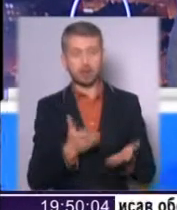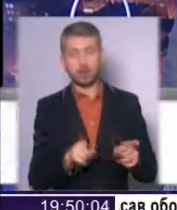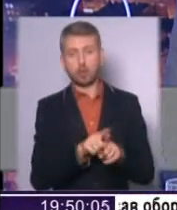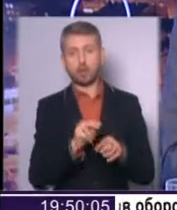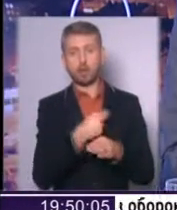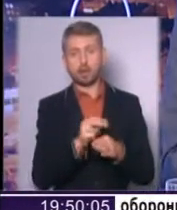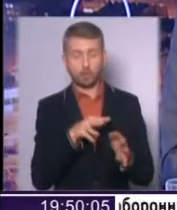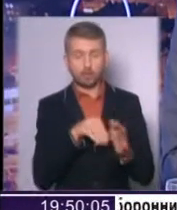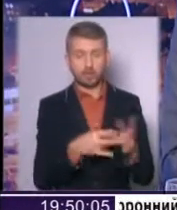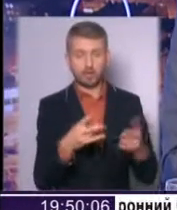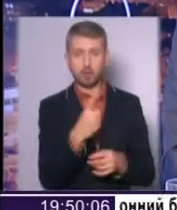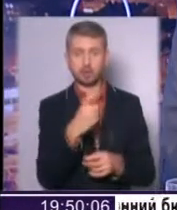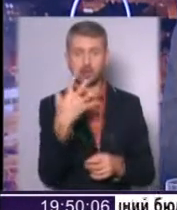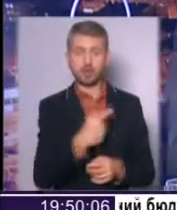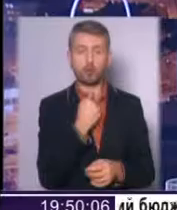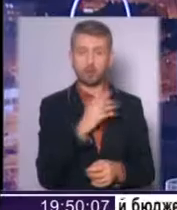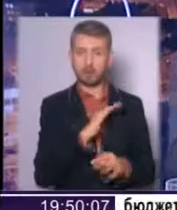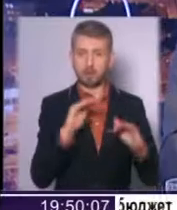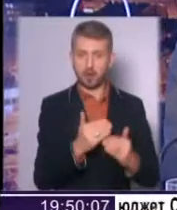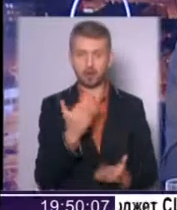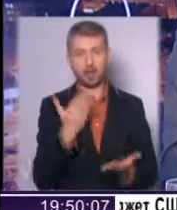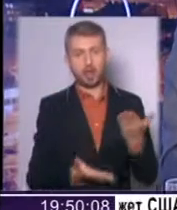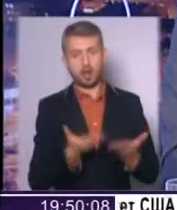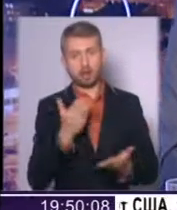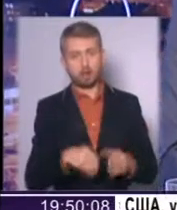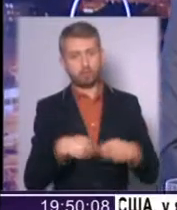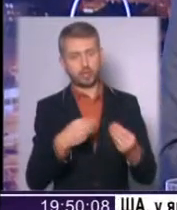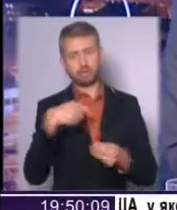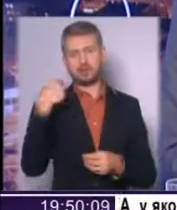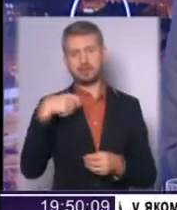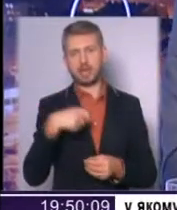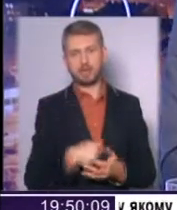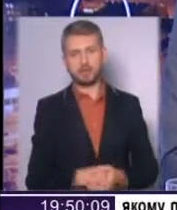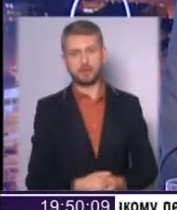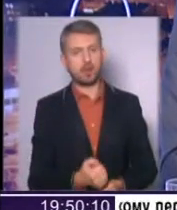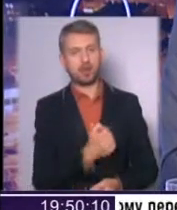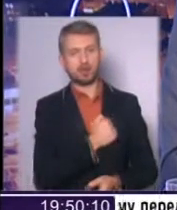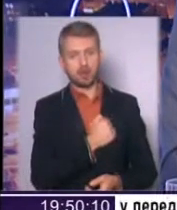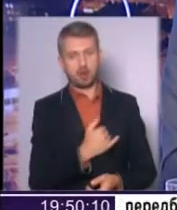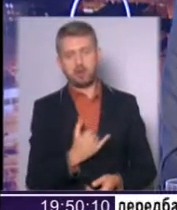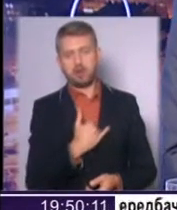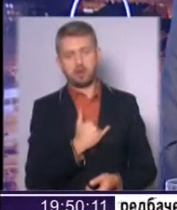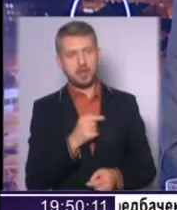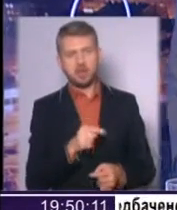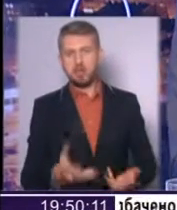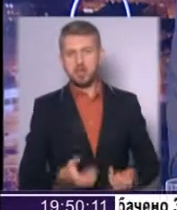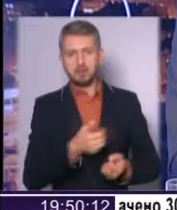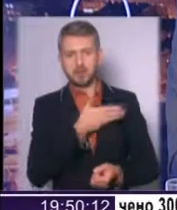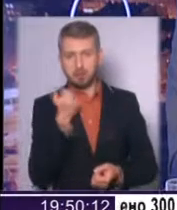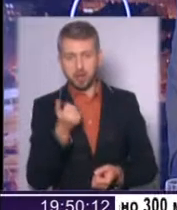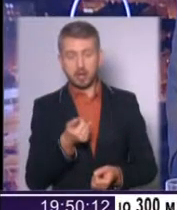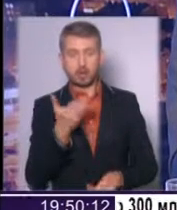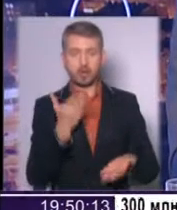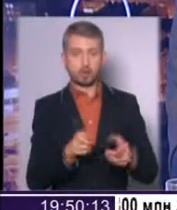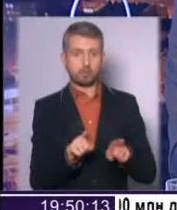за запитання. Ну, хочу сказати, давайте з останнього. Тобто ми ще в 2007 році, коли презентували проект Конституції від Свободи, то в